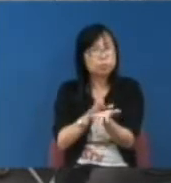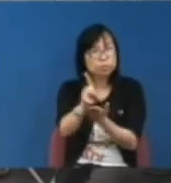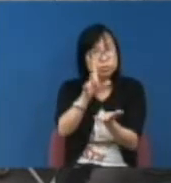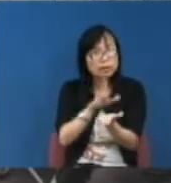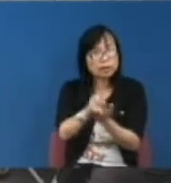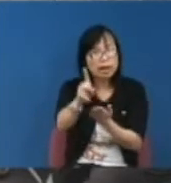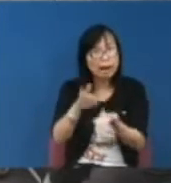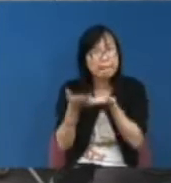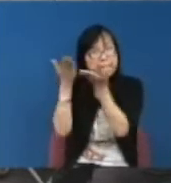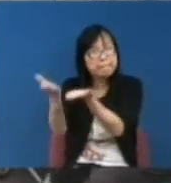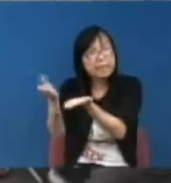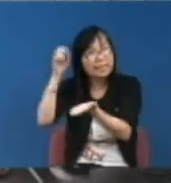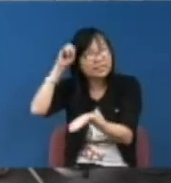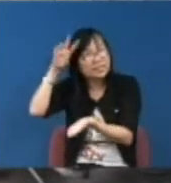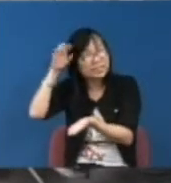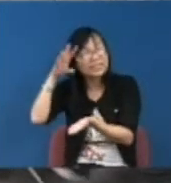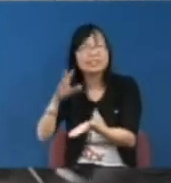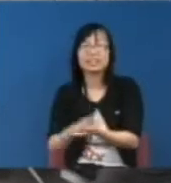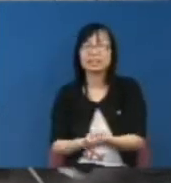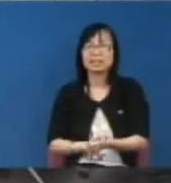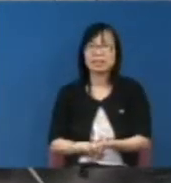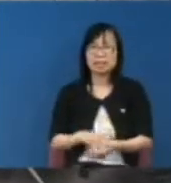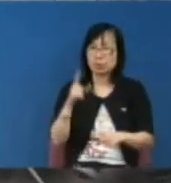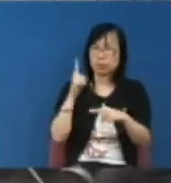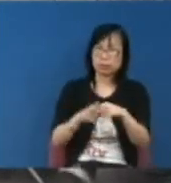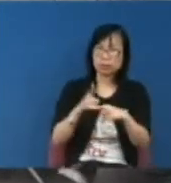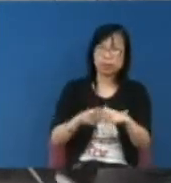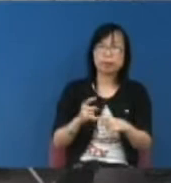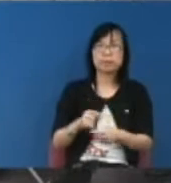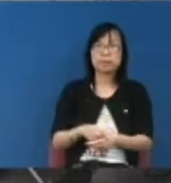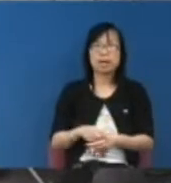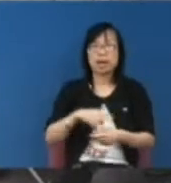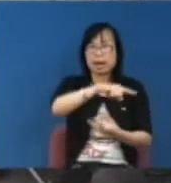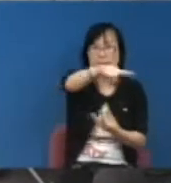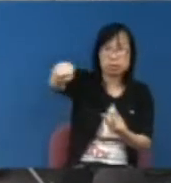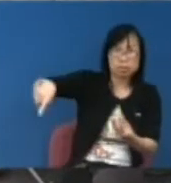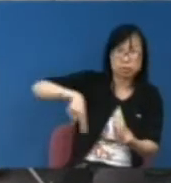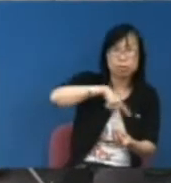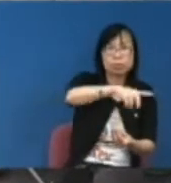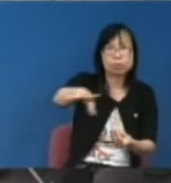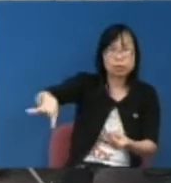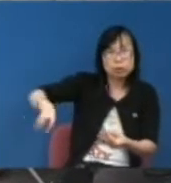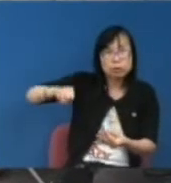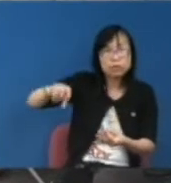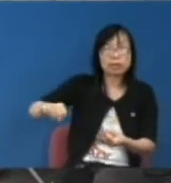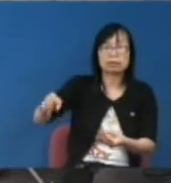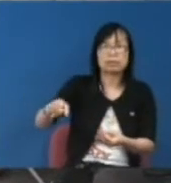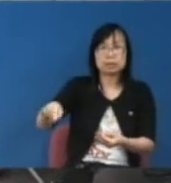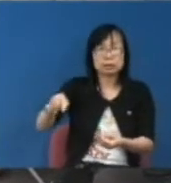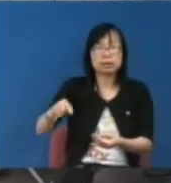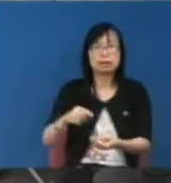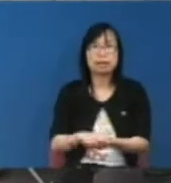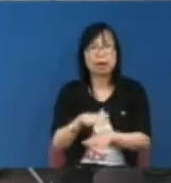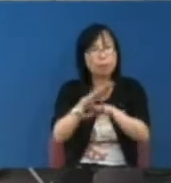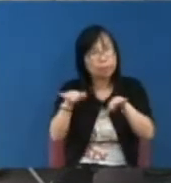啲咁啊，俾到啲意見啦嚇。 用家 其實真係市場係好多人都用緊呢類嘢，咁但係就你話係咪好